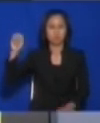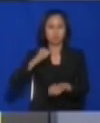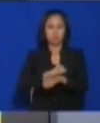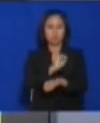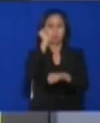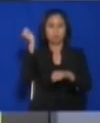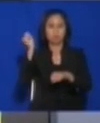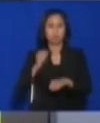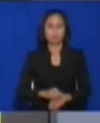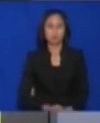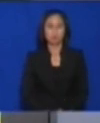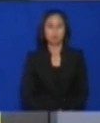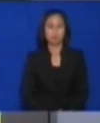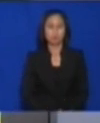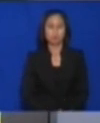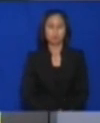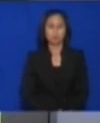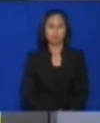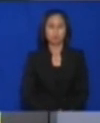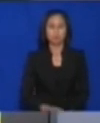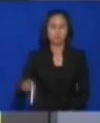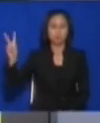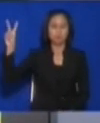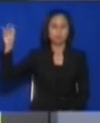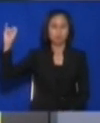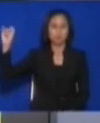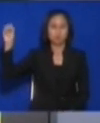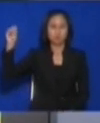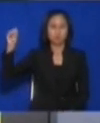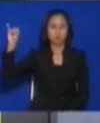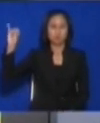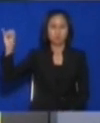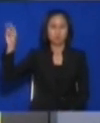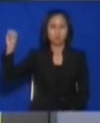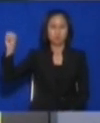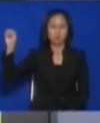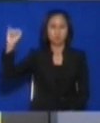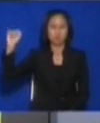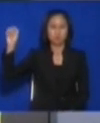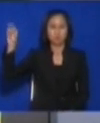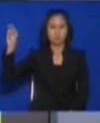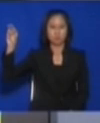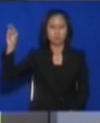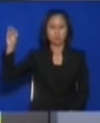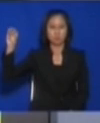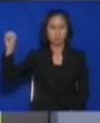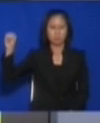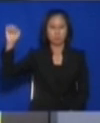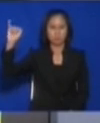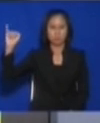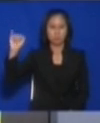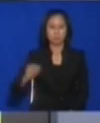agar visi dan misi kami tercapai maka kami menyusun 9 program unggulan sebagai berikut yaitu